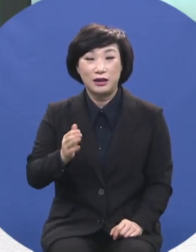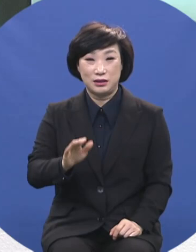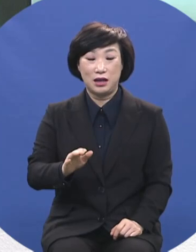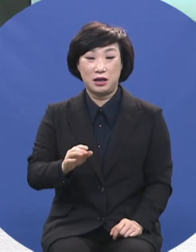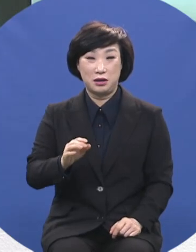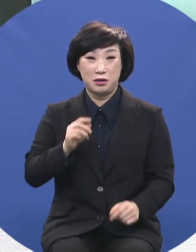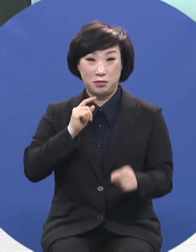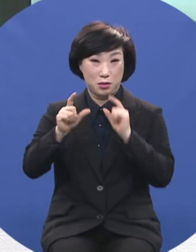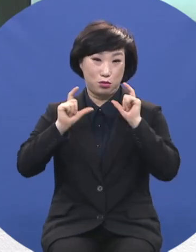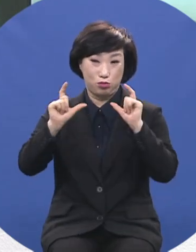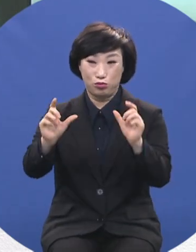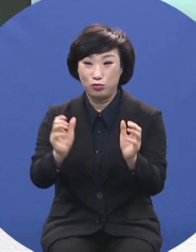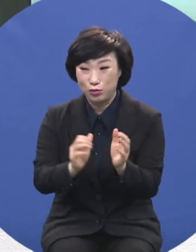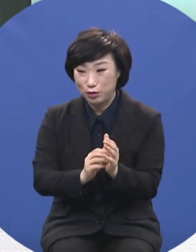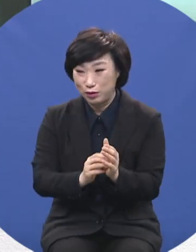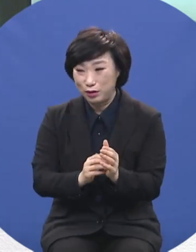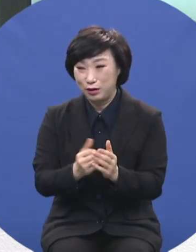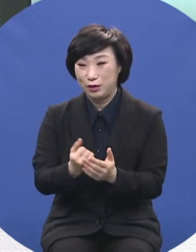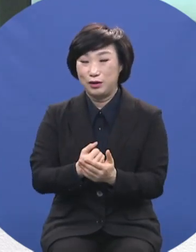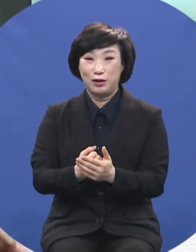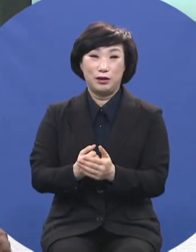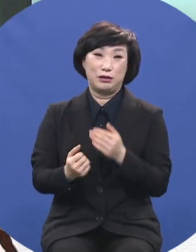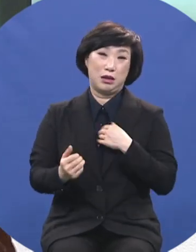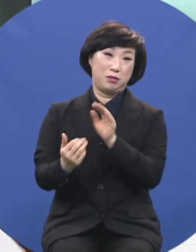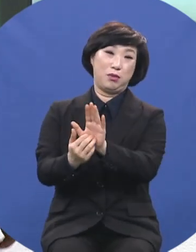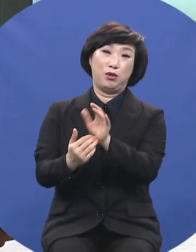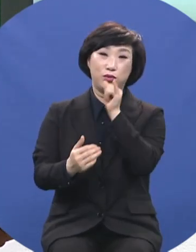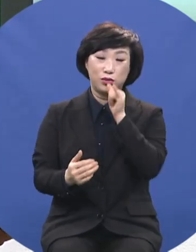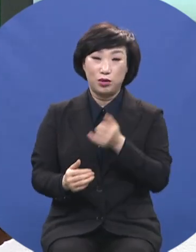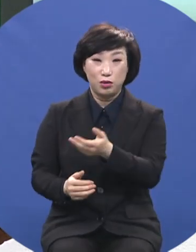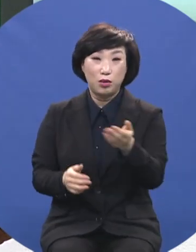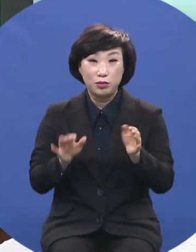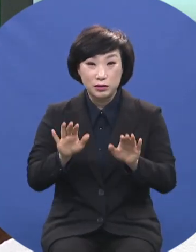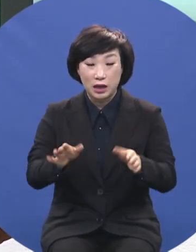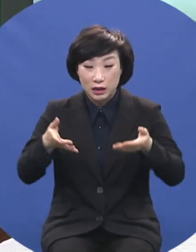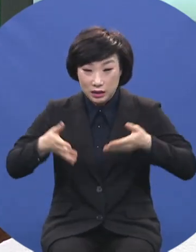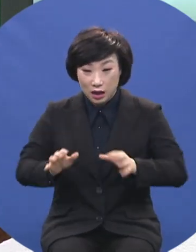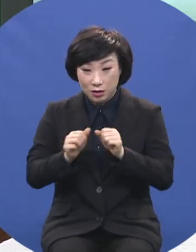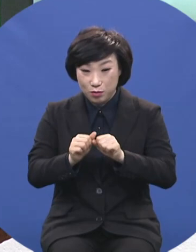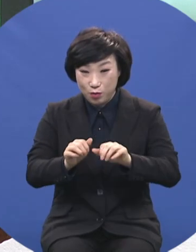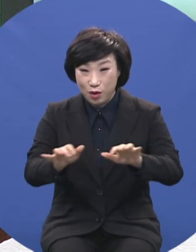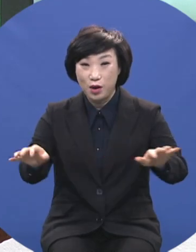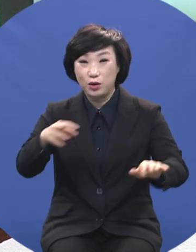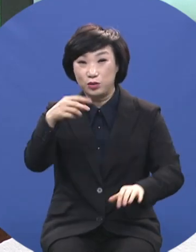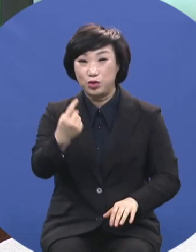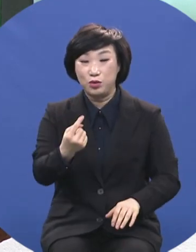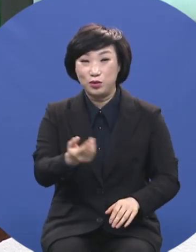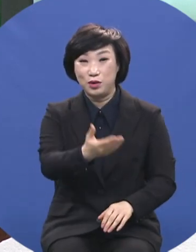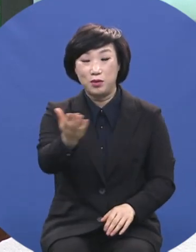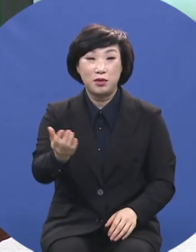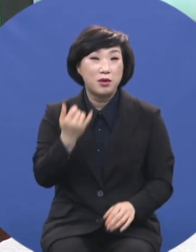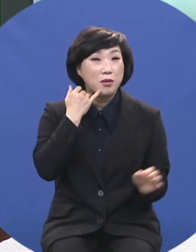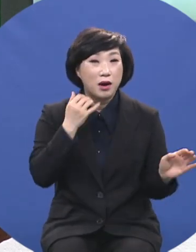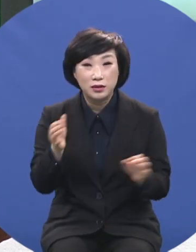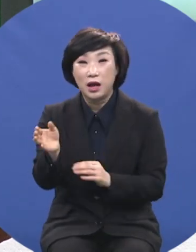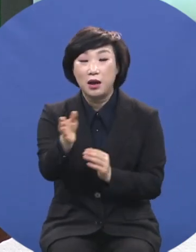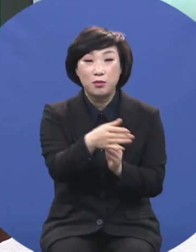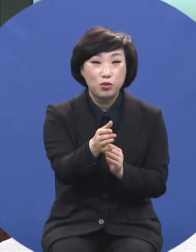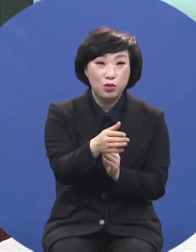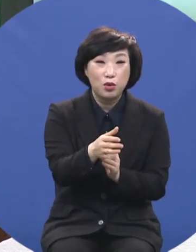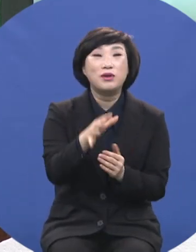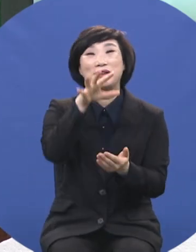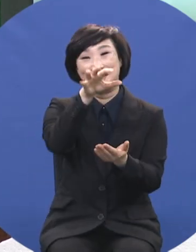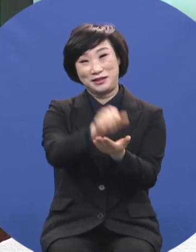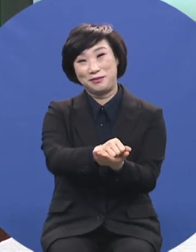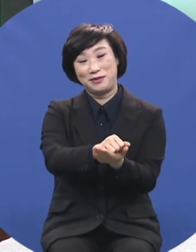그렇게 말씀하셨어. 자, 생육하고 번성해도 바다의 고기